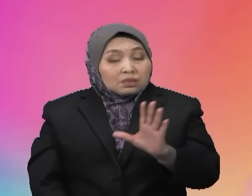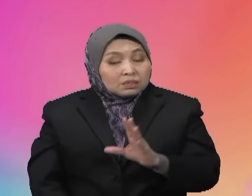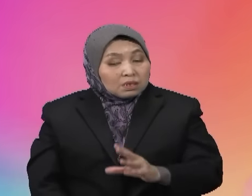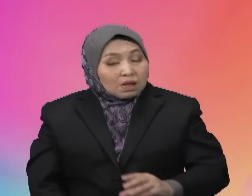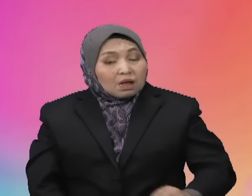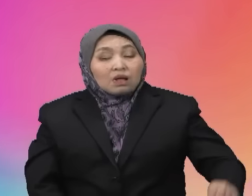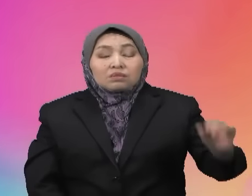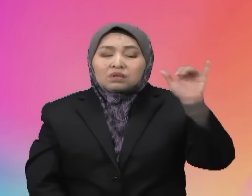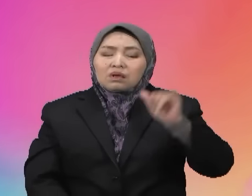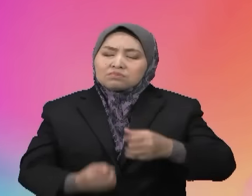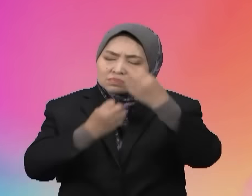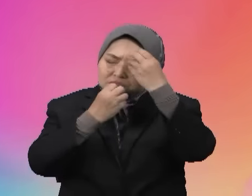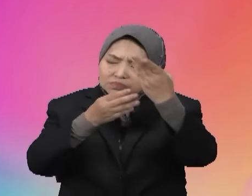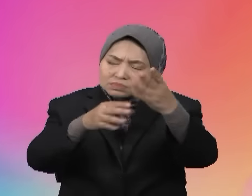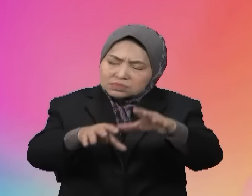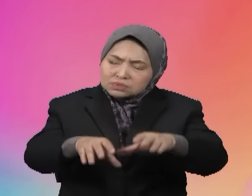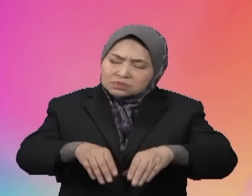فَيُنَبِّئُكُمْ